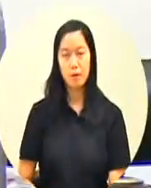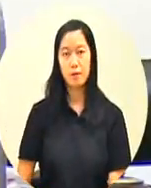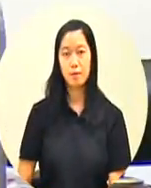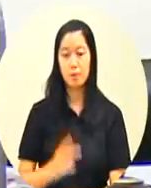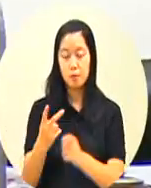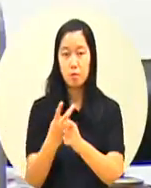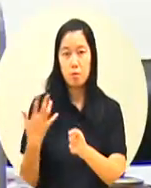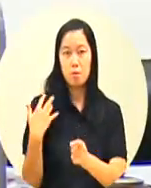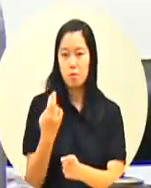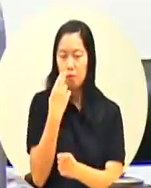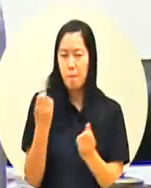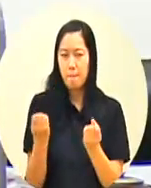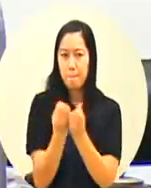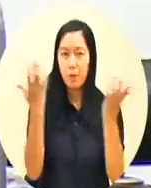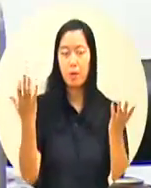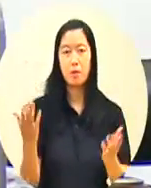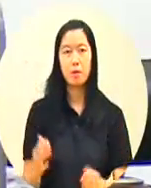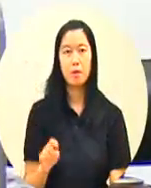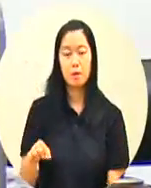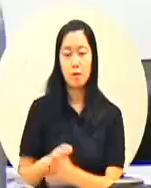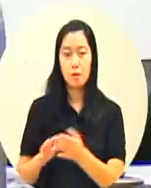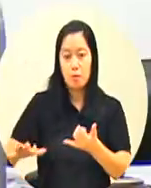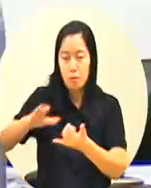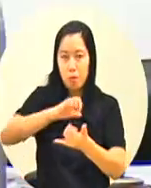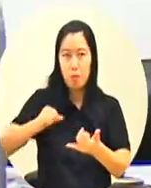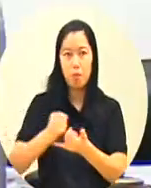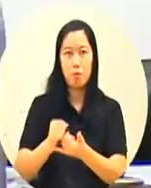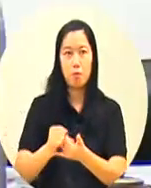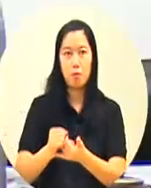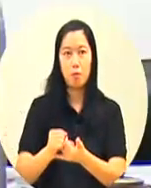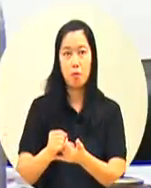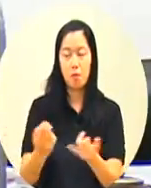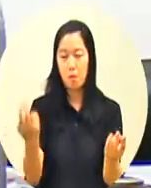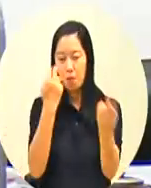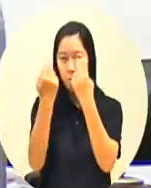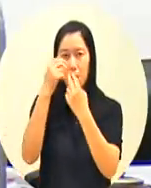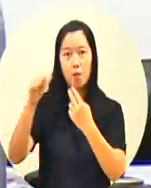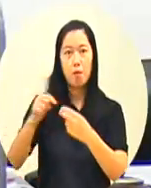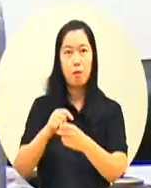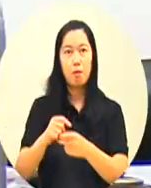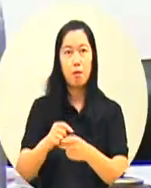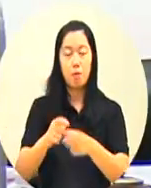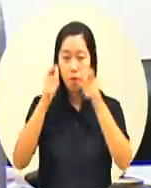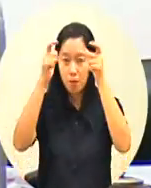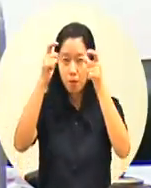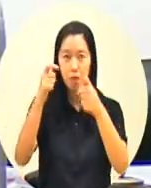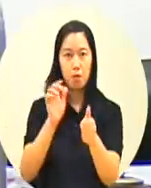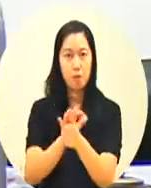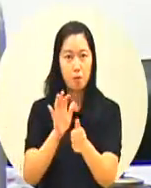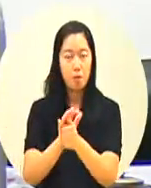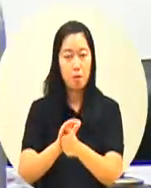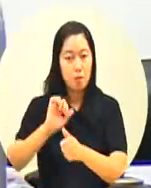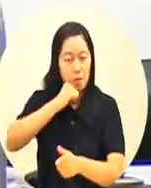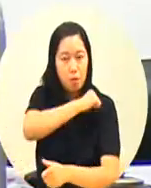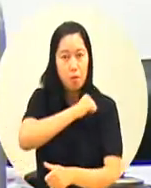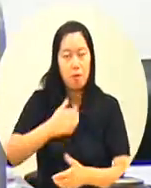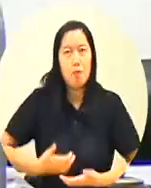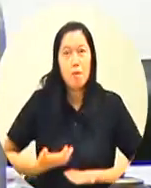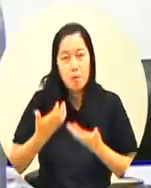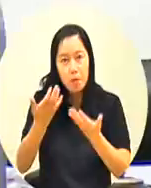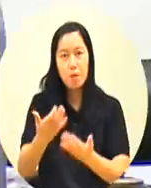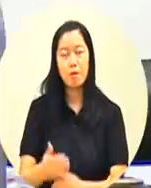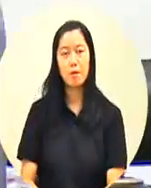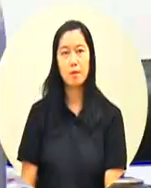个气爆事件之后，其实全台湾都看到高雄为台湾的牺牲了哈。我想才会，我也非常感